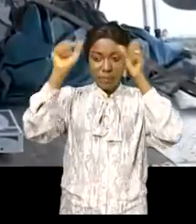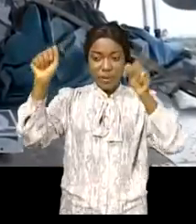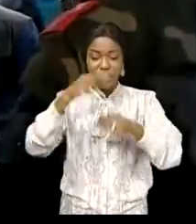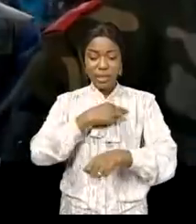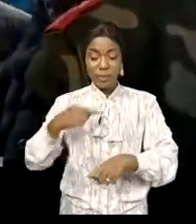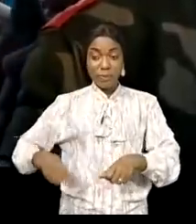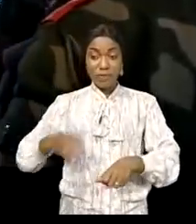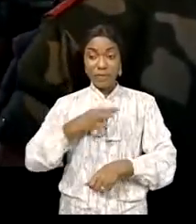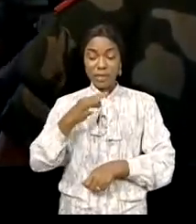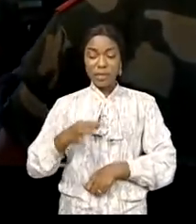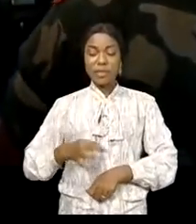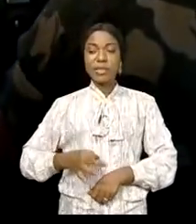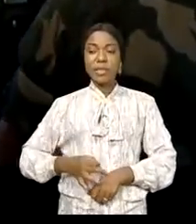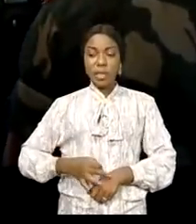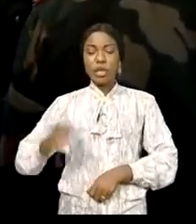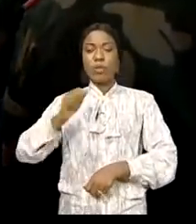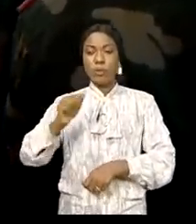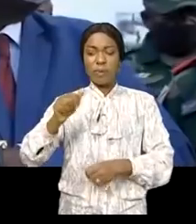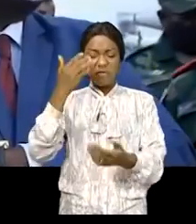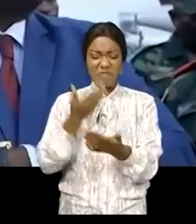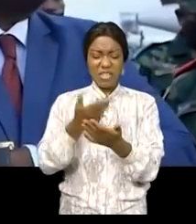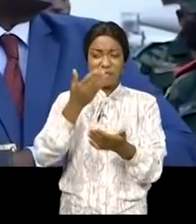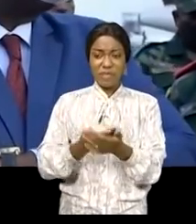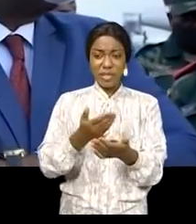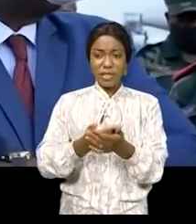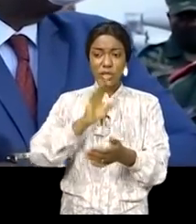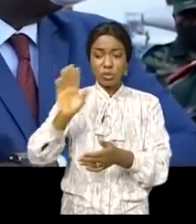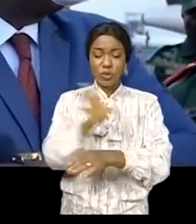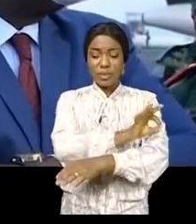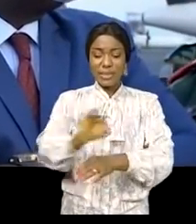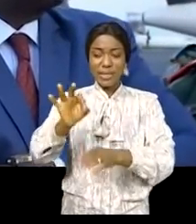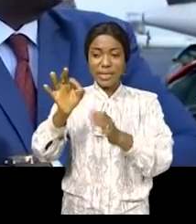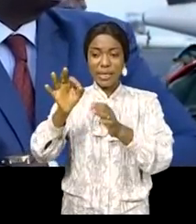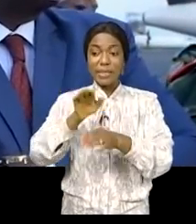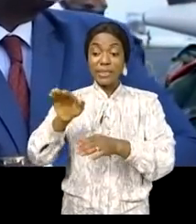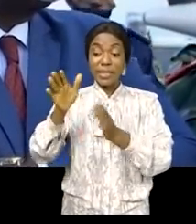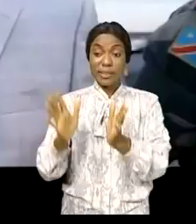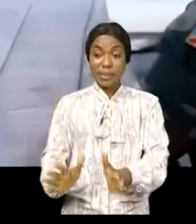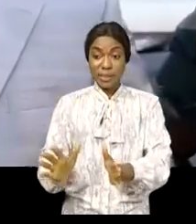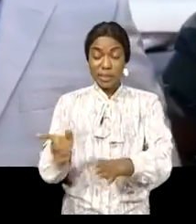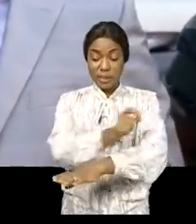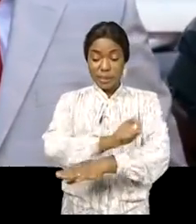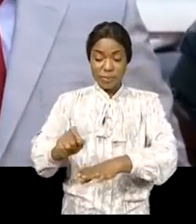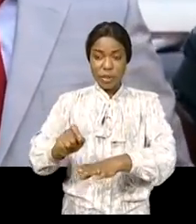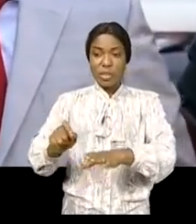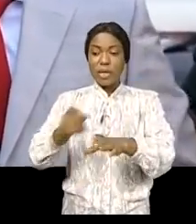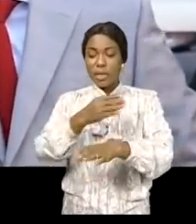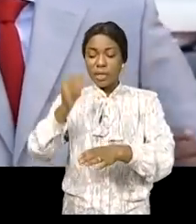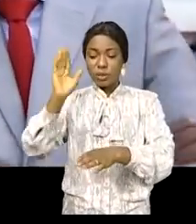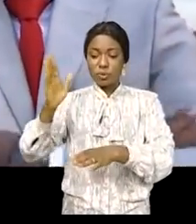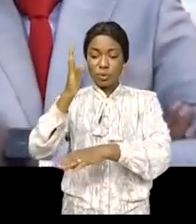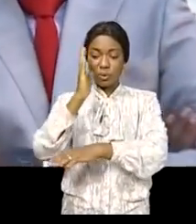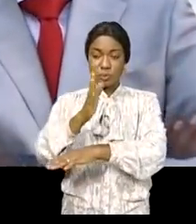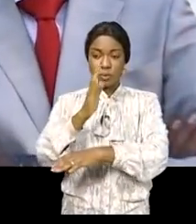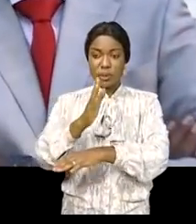République, Félix-Antoine Tshisekedi Tshilombo, a dépêché son directeur de cabinet adjoint, Olivier Mondongue, et son conseiller spécial chargé de